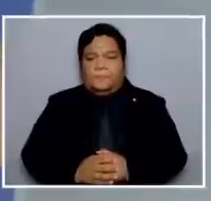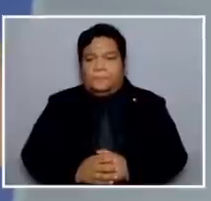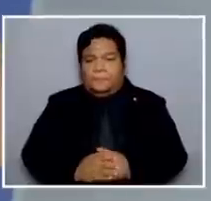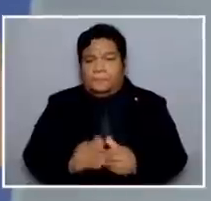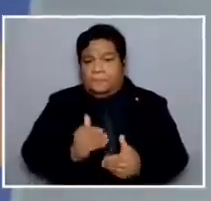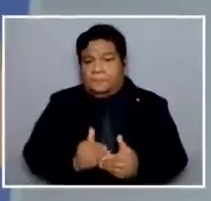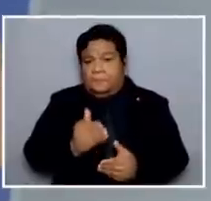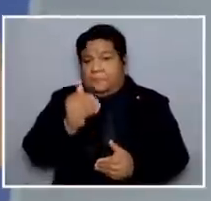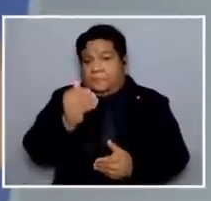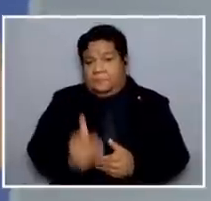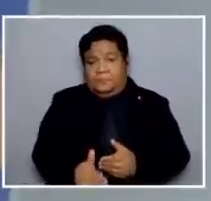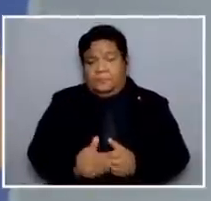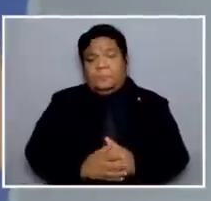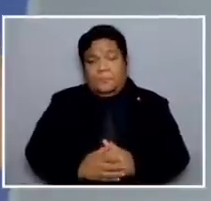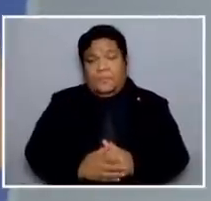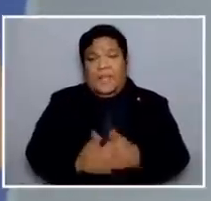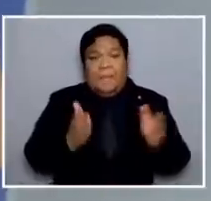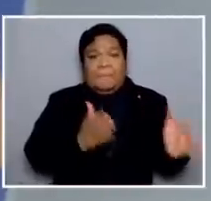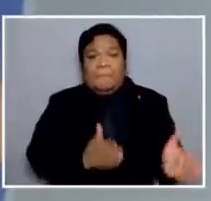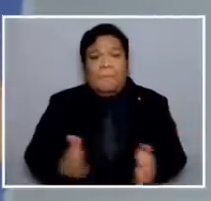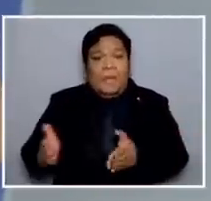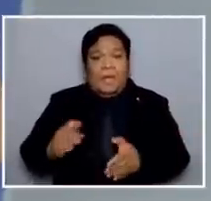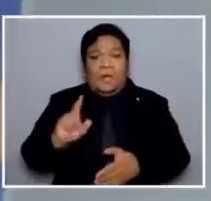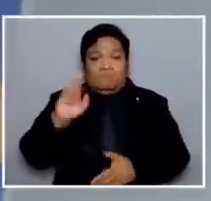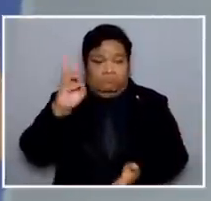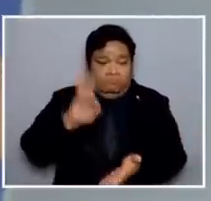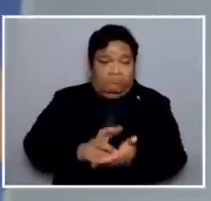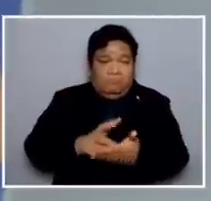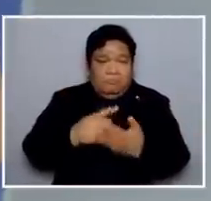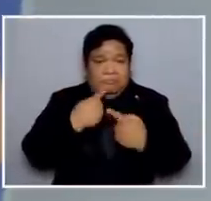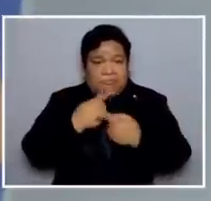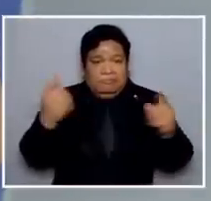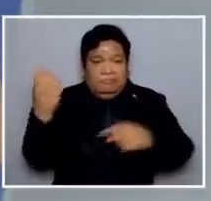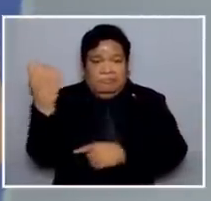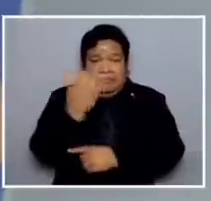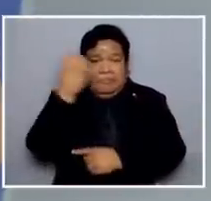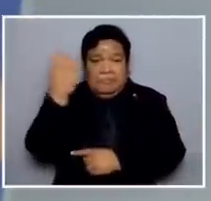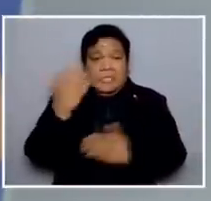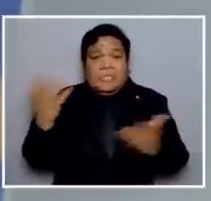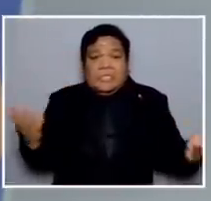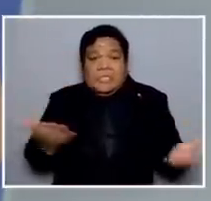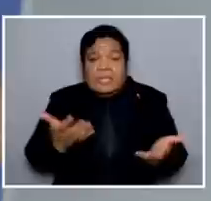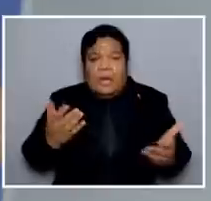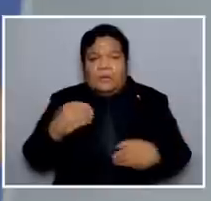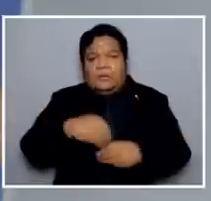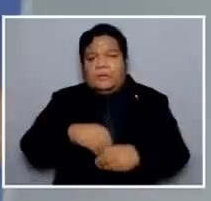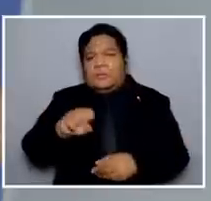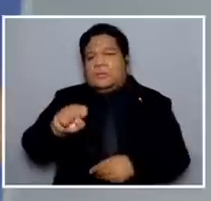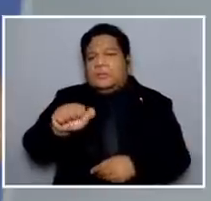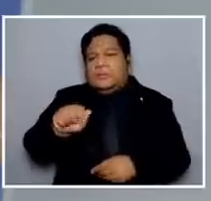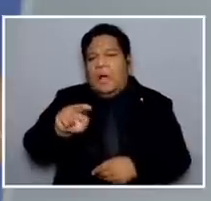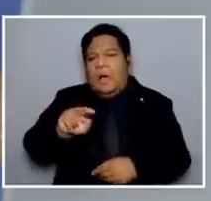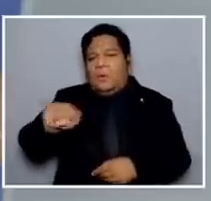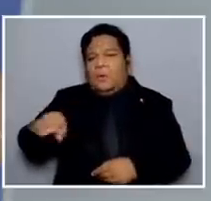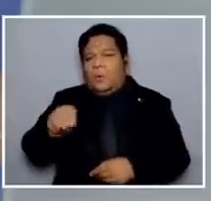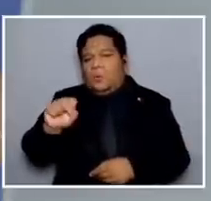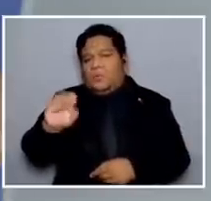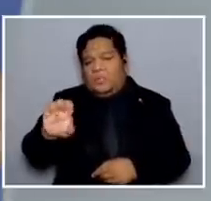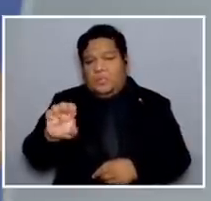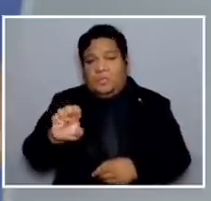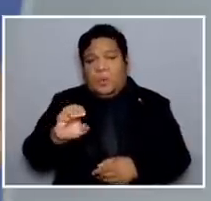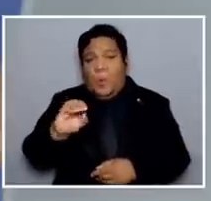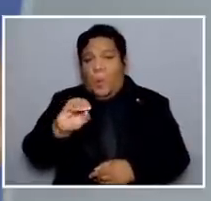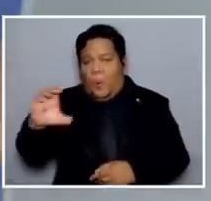Nakatakdang ideklara ang state of calamity sa bayan ng San Jose sa Occidental Mindoro matapos sumadsad ang presyo